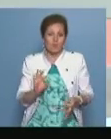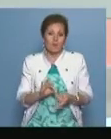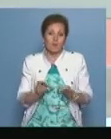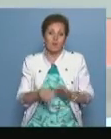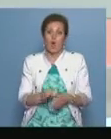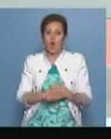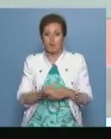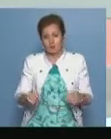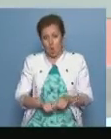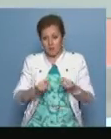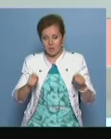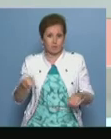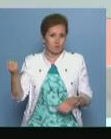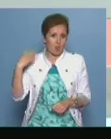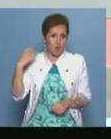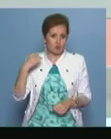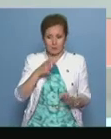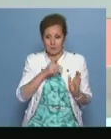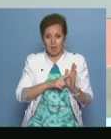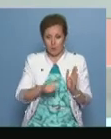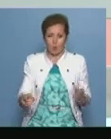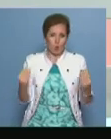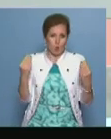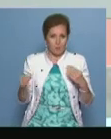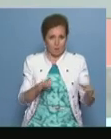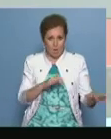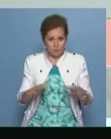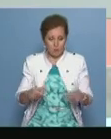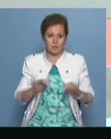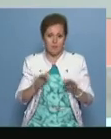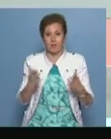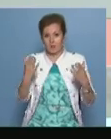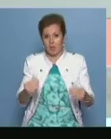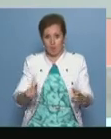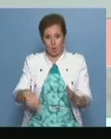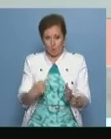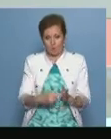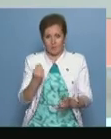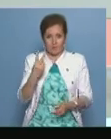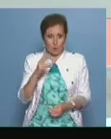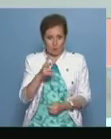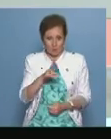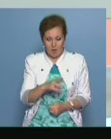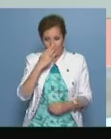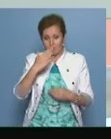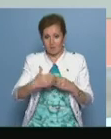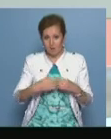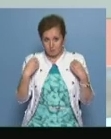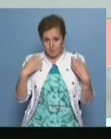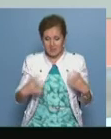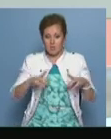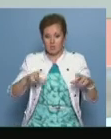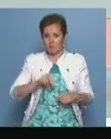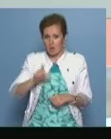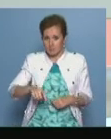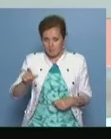официально открыт пляжный сезон. Торжественное мероприятие по этому случаю пройдет в День города 12 июня. В преддверии праздника спасатели по